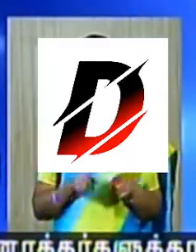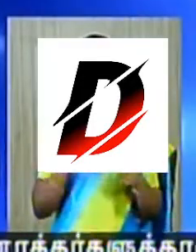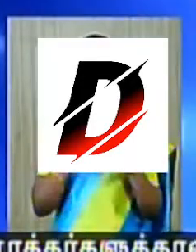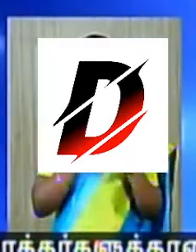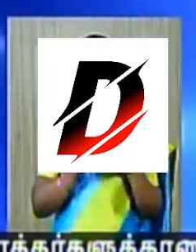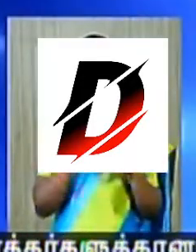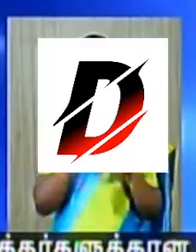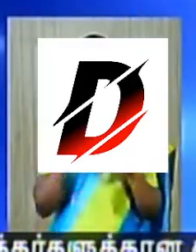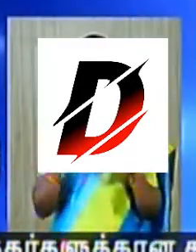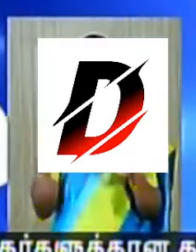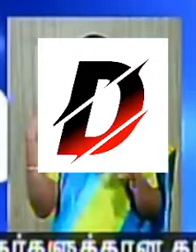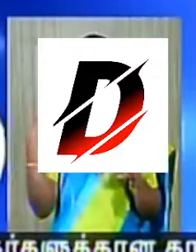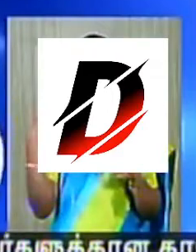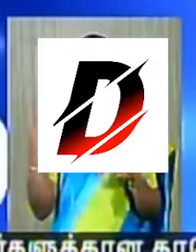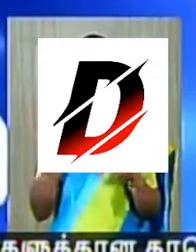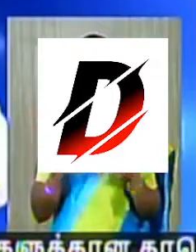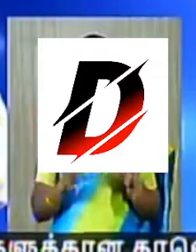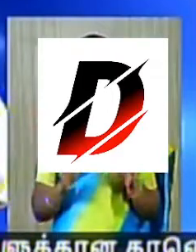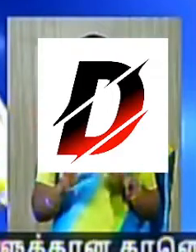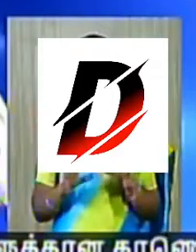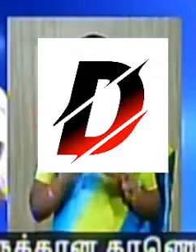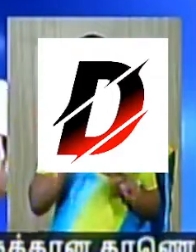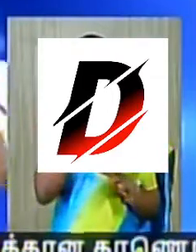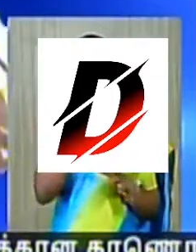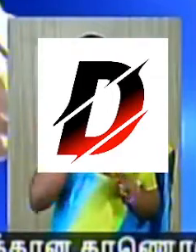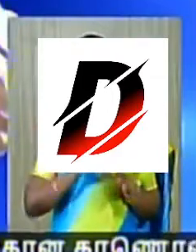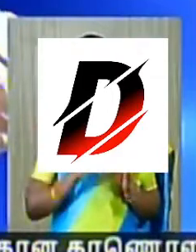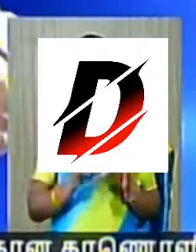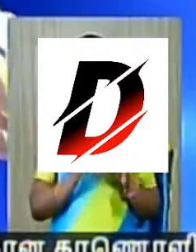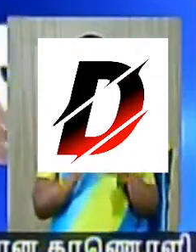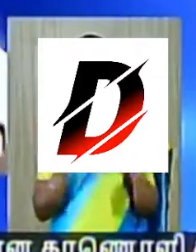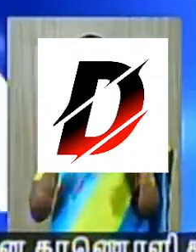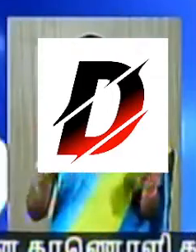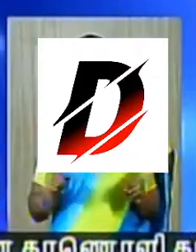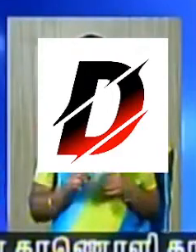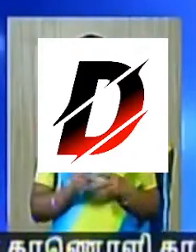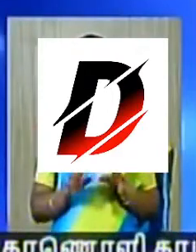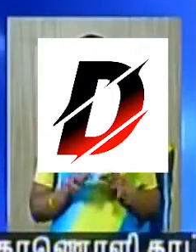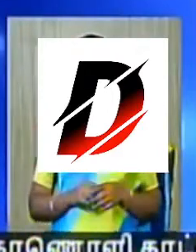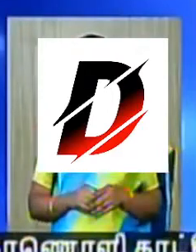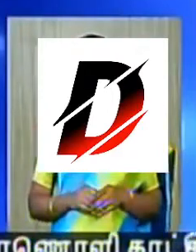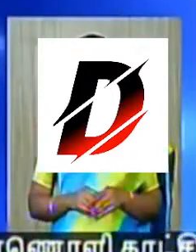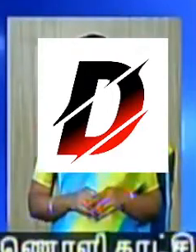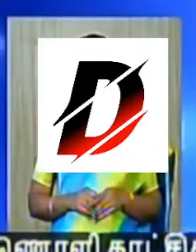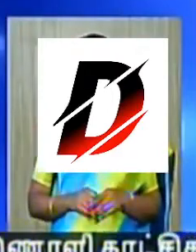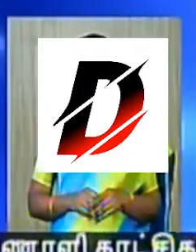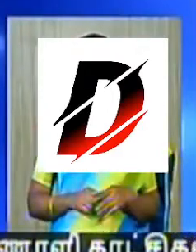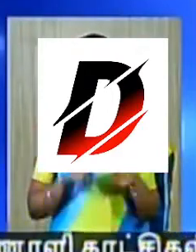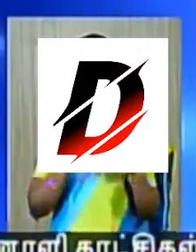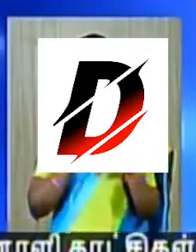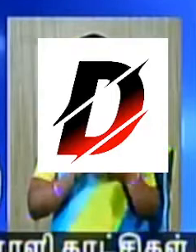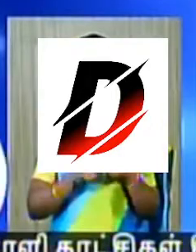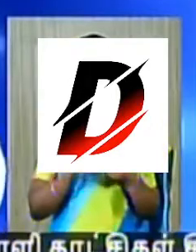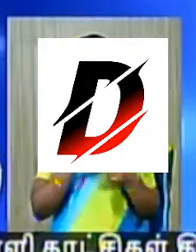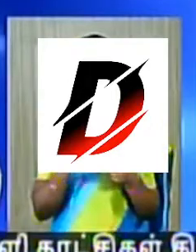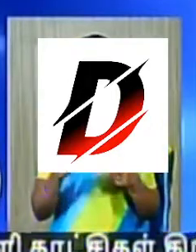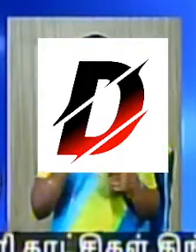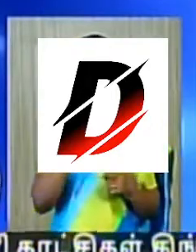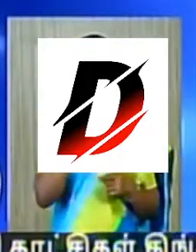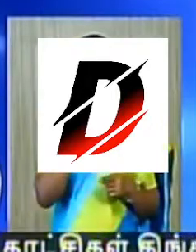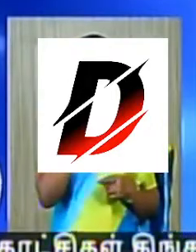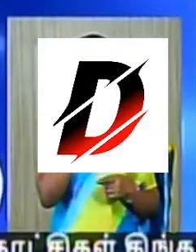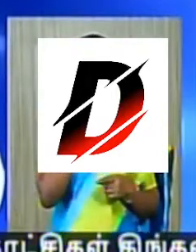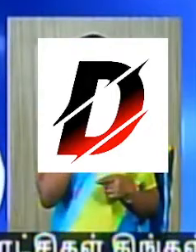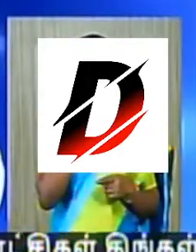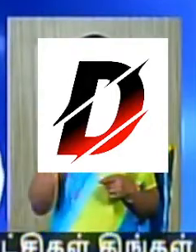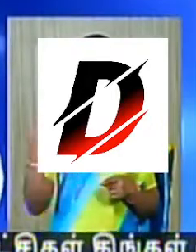உங்களை ப்ளஸ் மைனஸ் பிரச்சனை இல்லை அப்படின்னா அழகாக அட்டவணை போடுறதுக்கு முன்கடி சொல்ல நம்ம மெத்தடில் போடலாம். அந்த ப்ளஸ் மைனஸ் தவறு